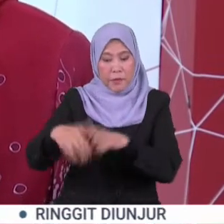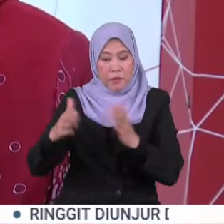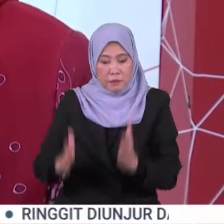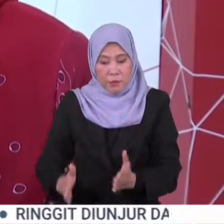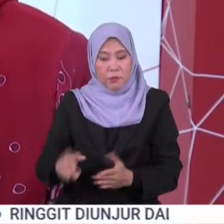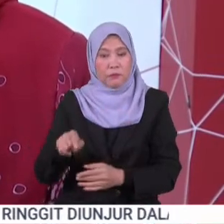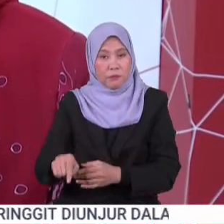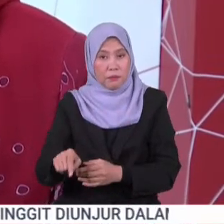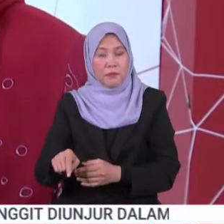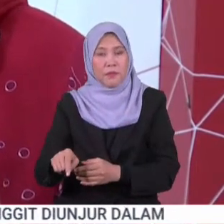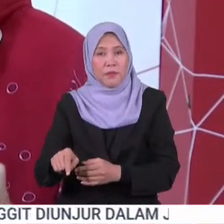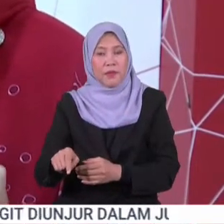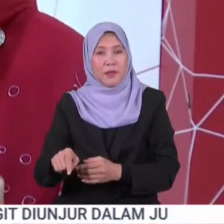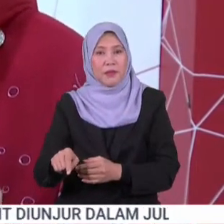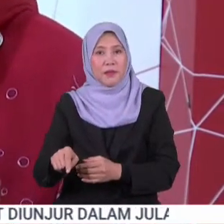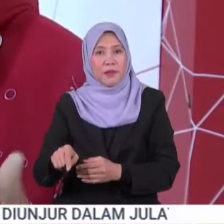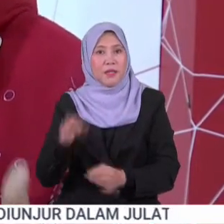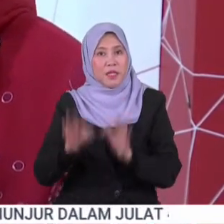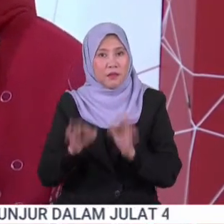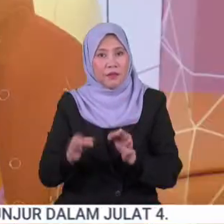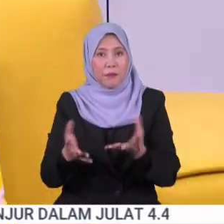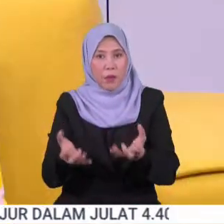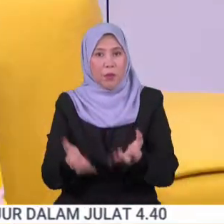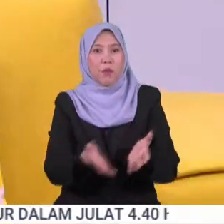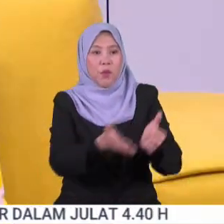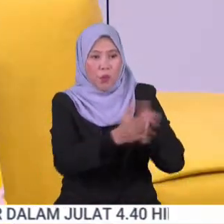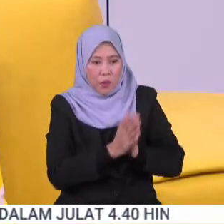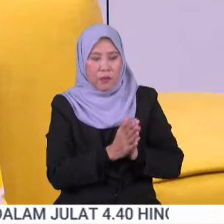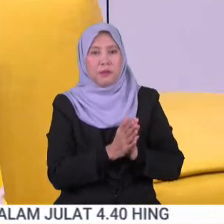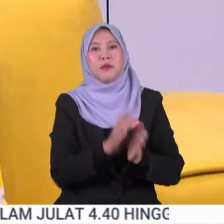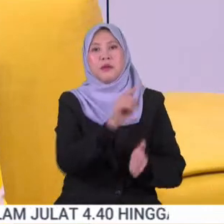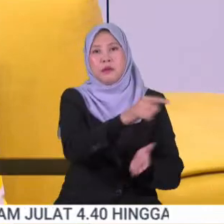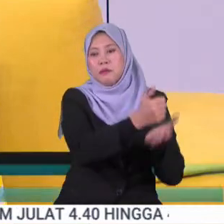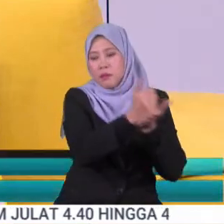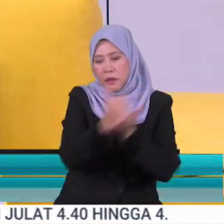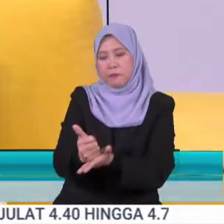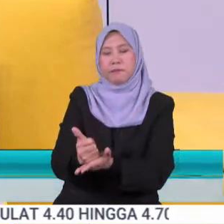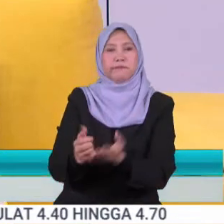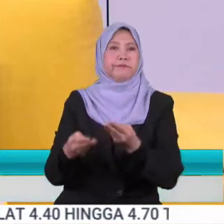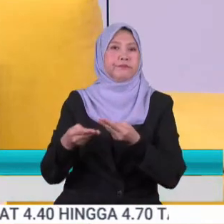kecil itu kalau mereka nak memohon.